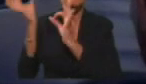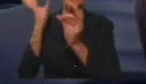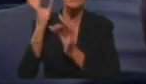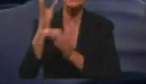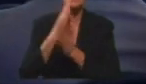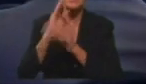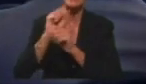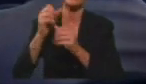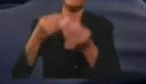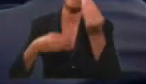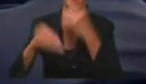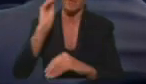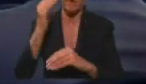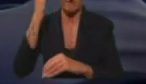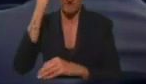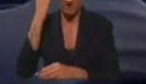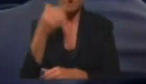jest zdecydowanie szerszy.